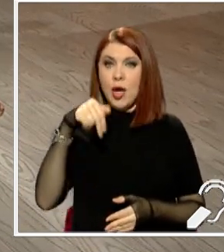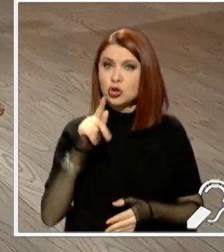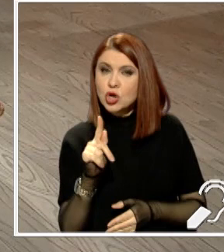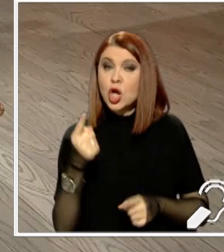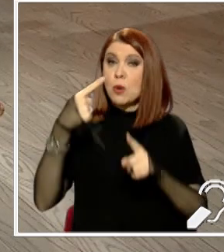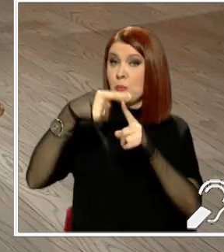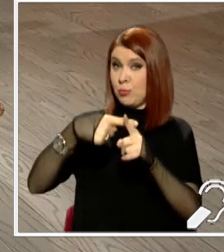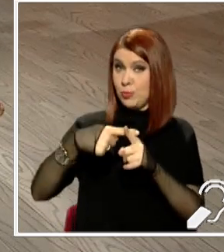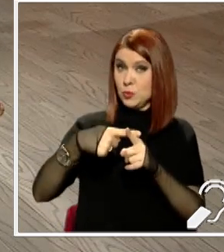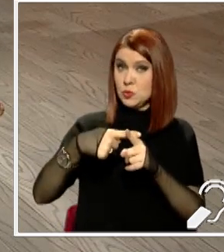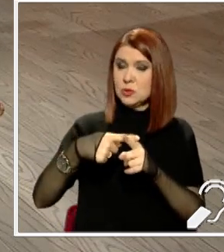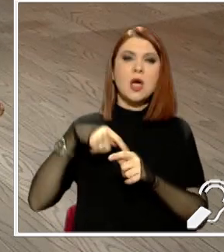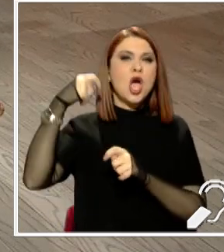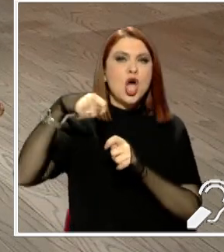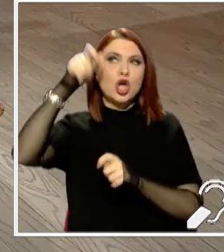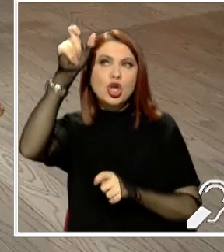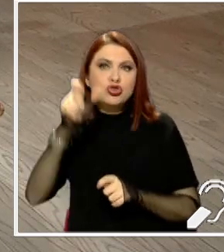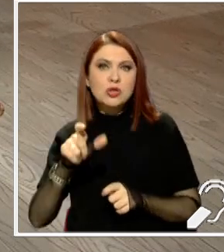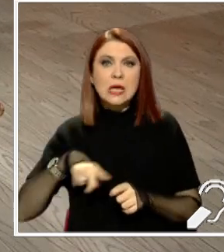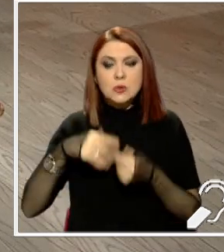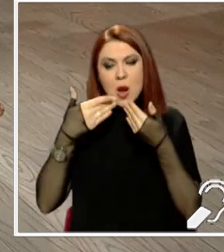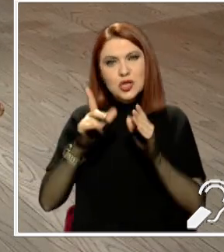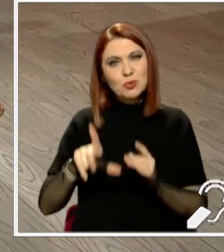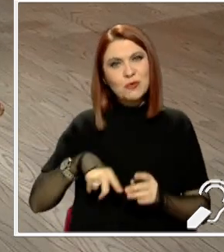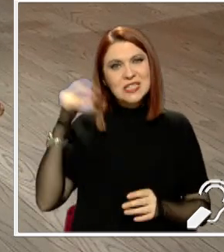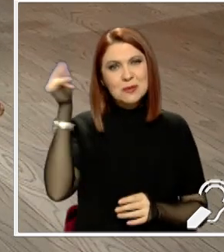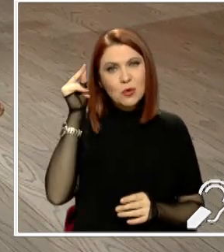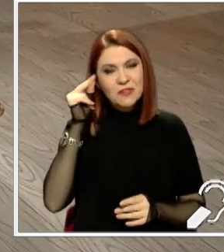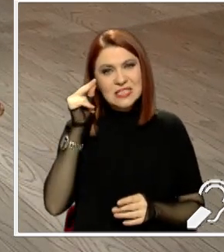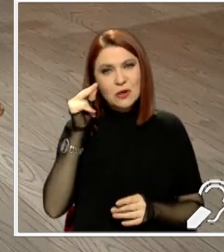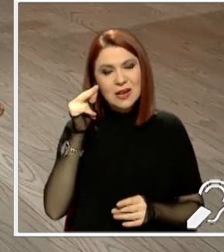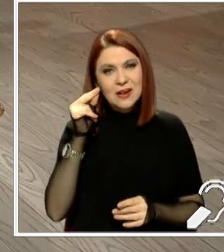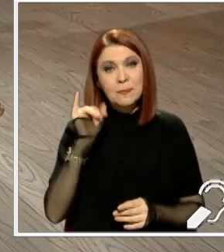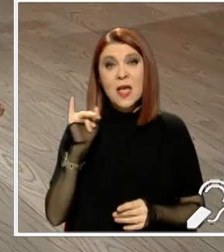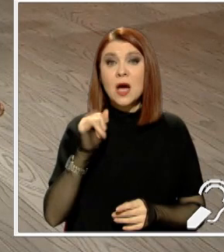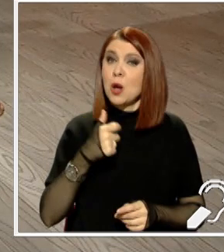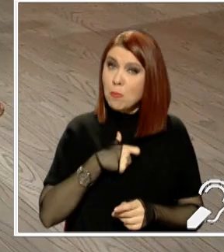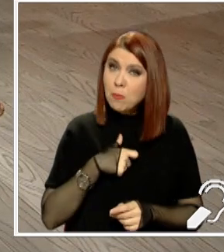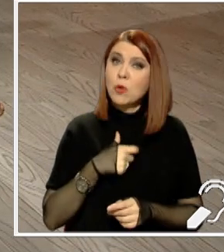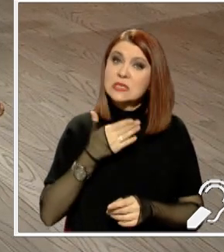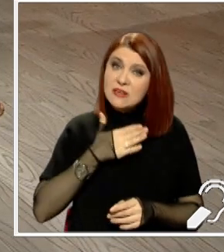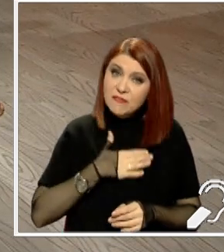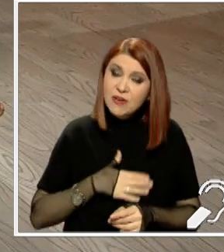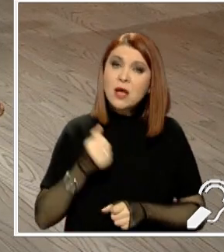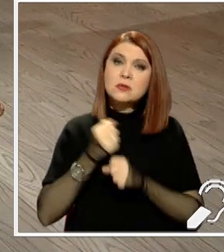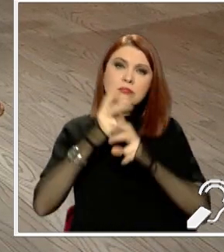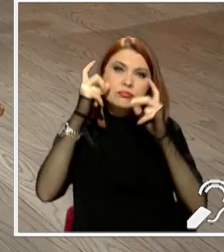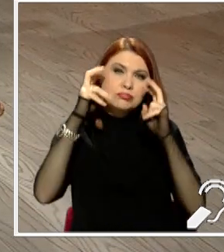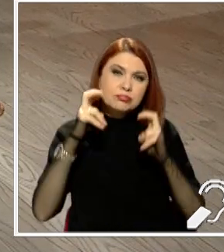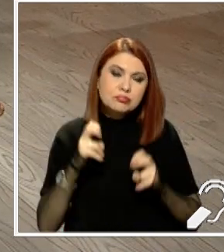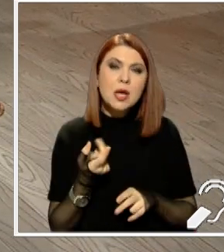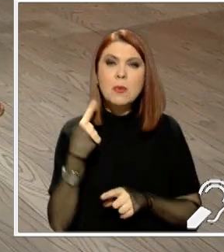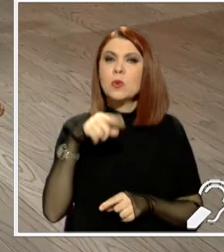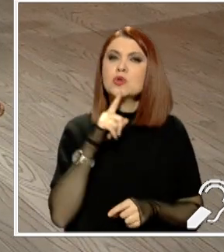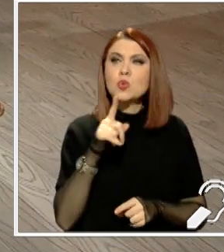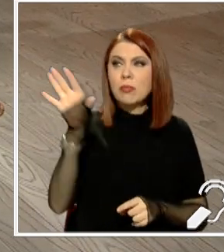și regizori aflați la începutul carierei, debut sau începutul carierei, care ar putea să dorească să exploreze un anumit